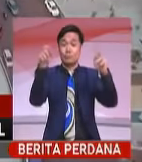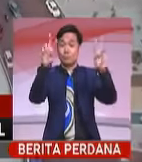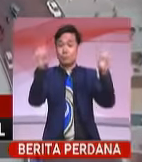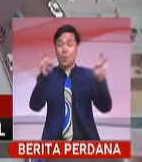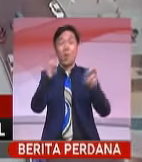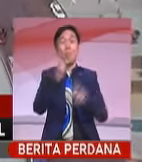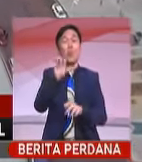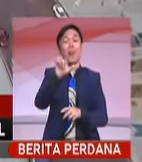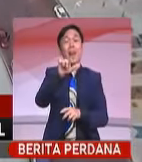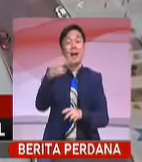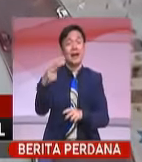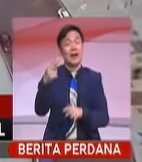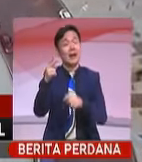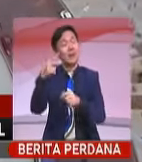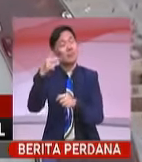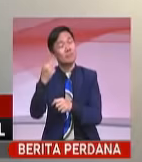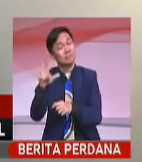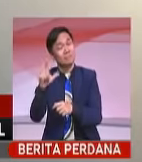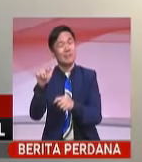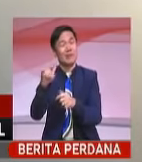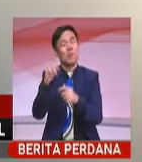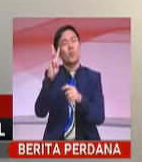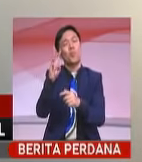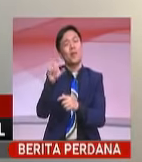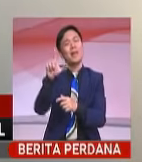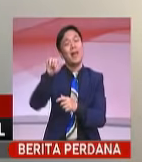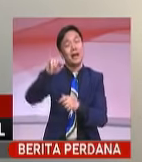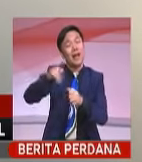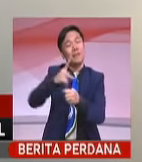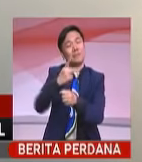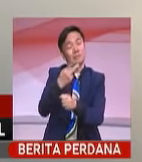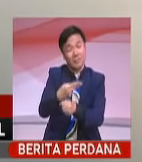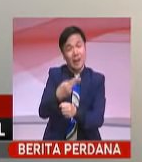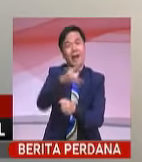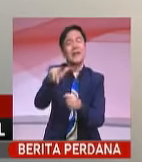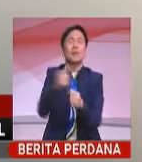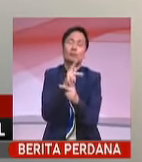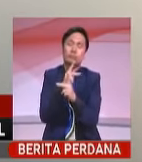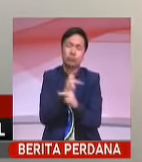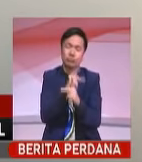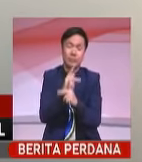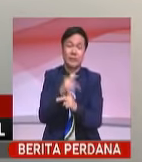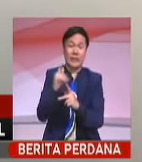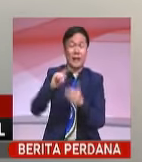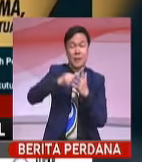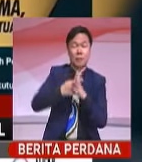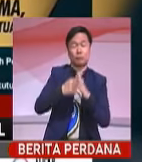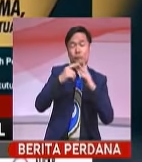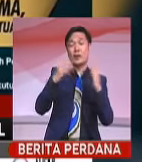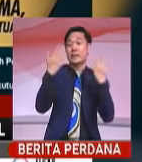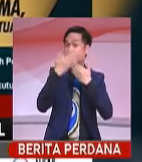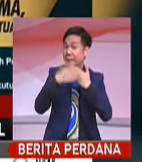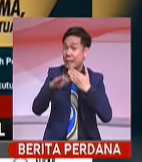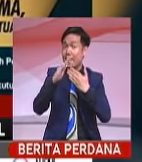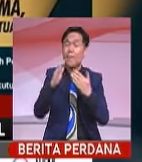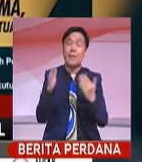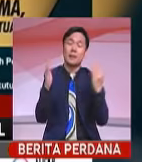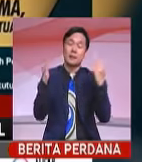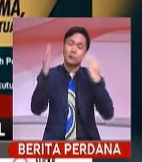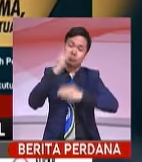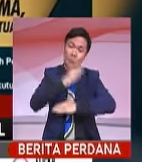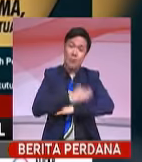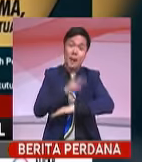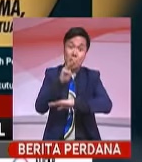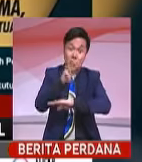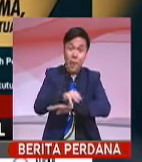bertemakan Wilayah Persekutuan Wilayah Prihatin akan dimulakan dengan program Wilayah Persekutuan Bermunajat selepas solat maghrib di masjid